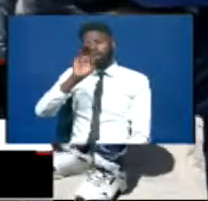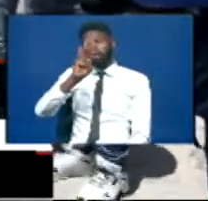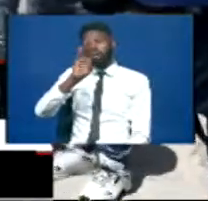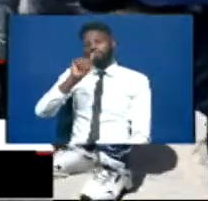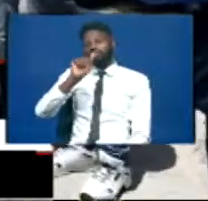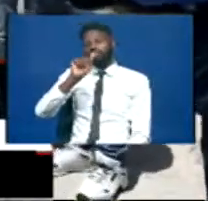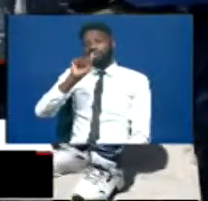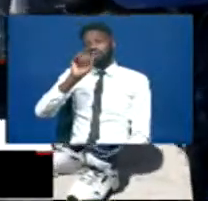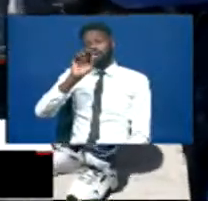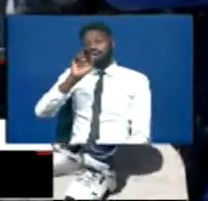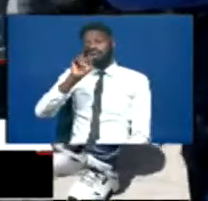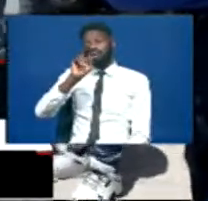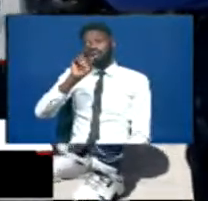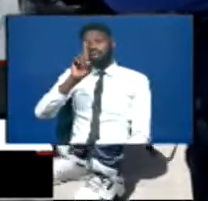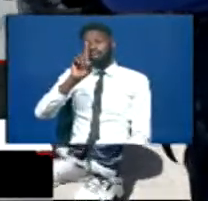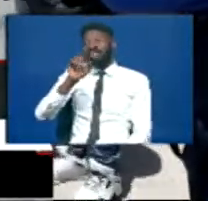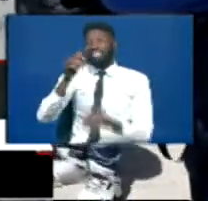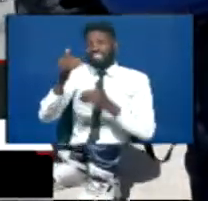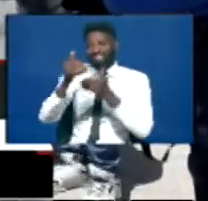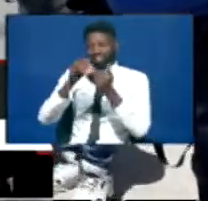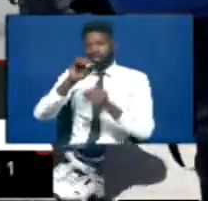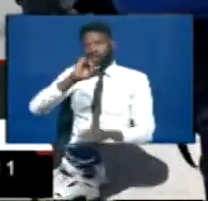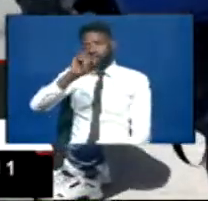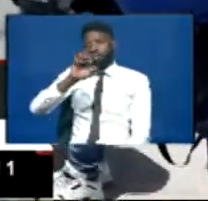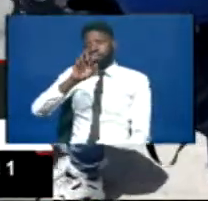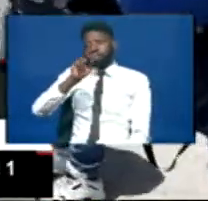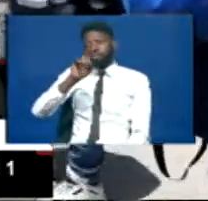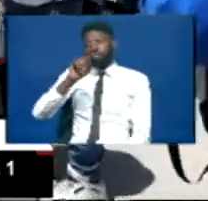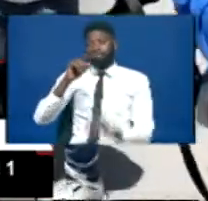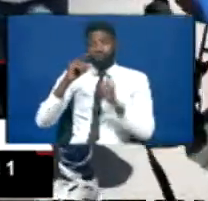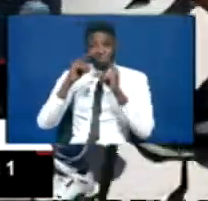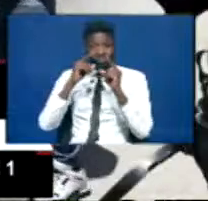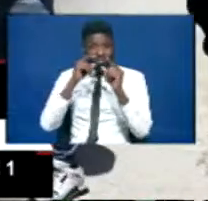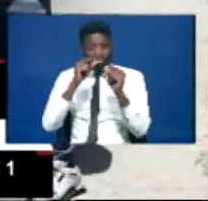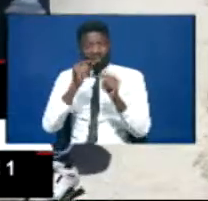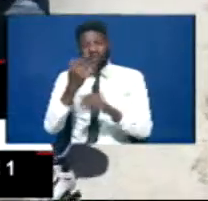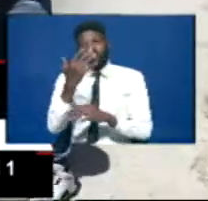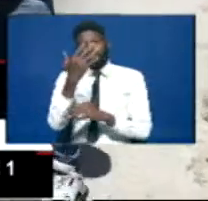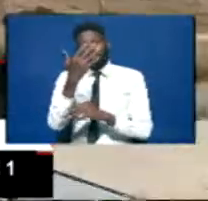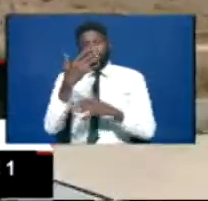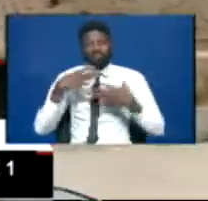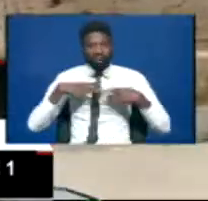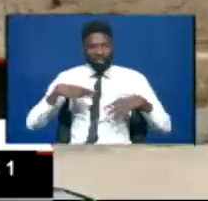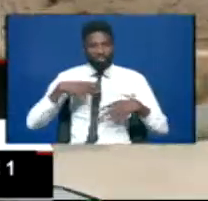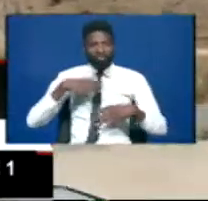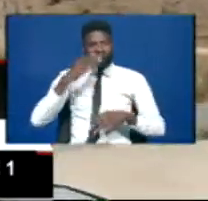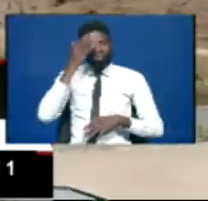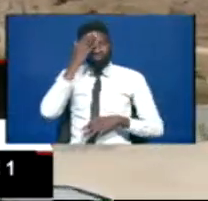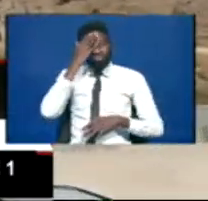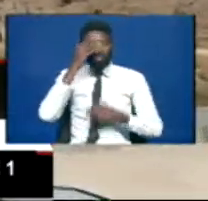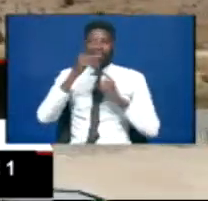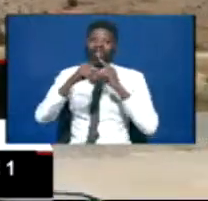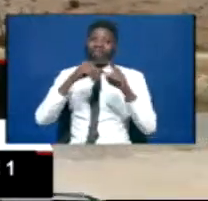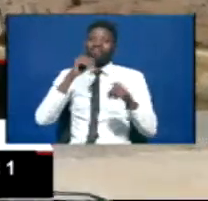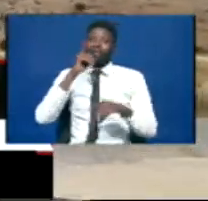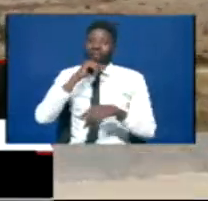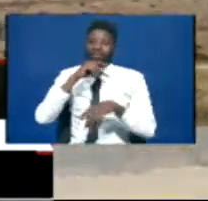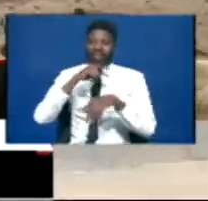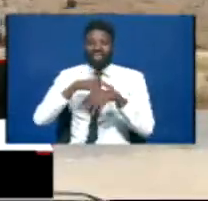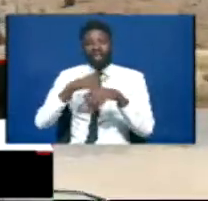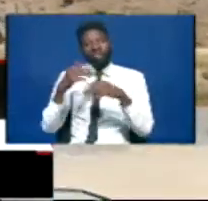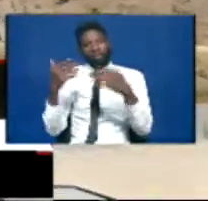jiji la Jenin, vikimshtumu kwa kuwaua Waisraeli watano katika kisa cha ufiatiwaji risasi jijini Tel